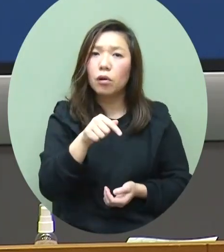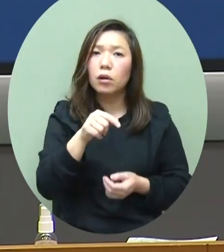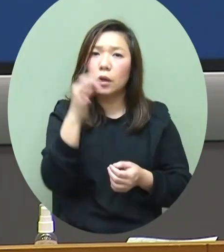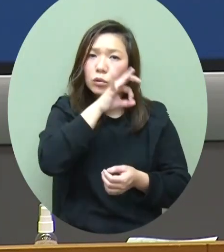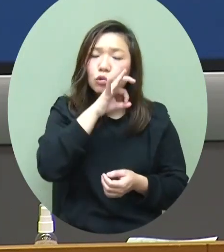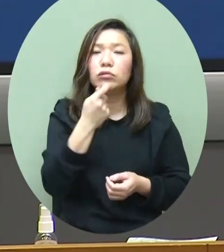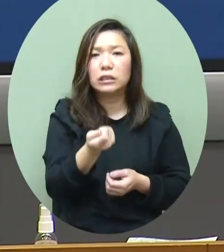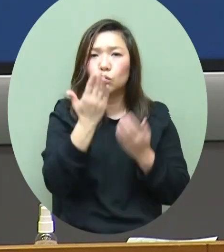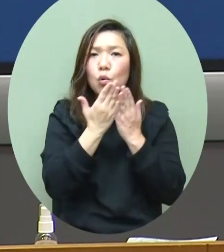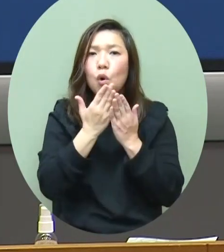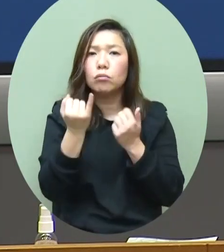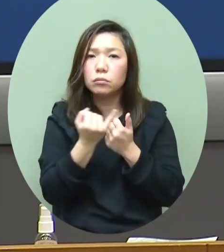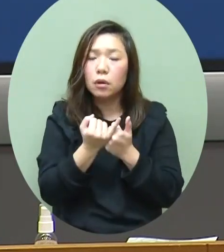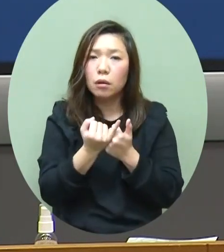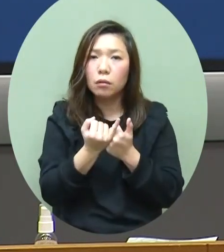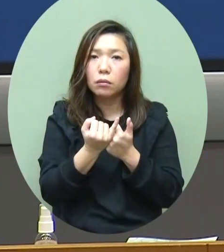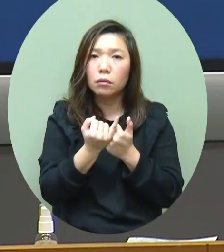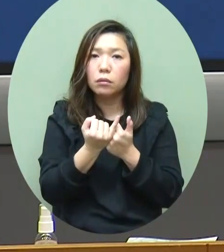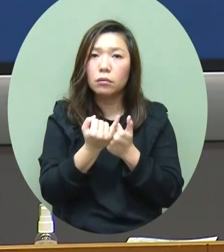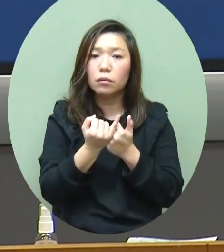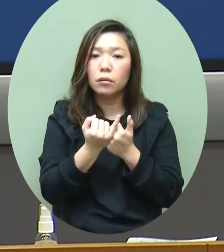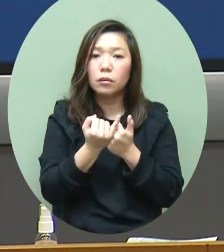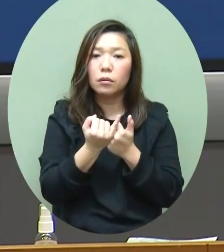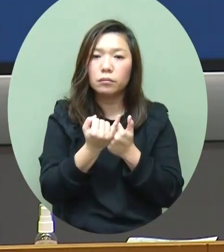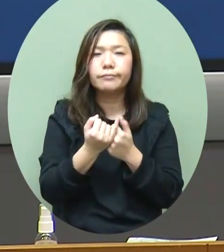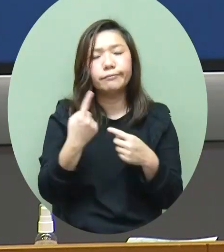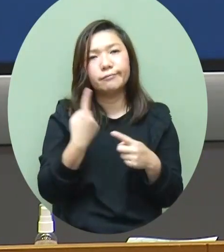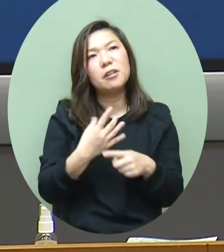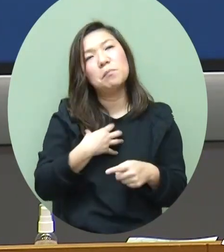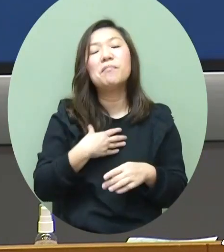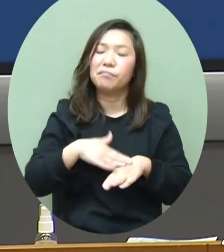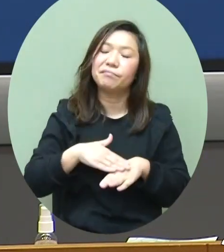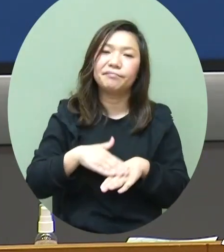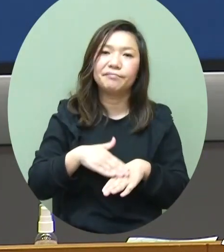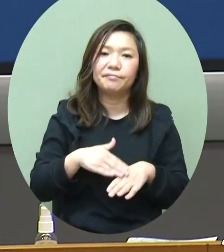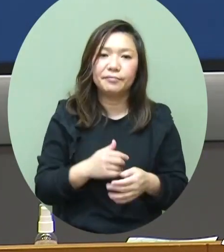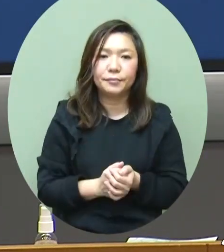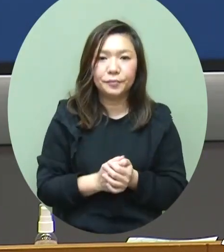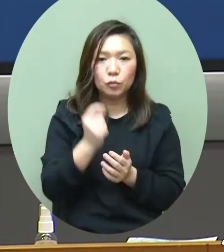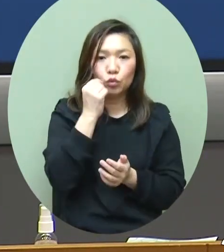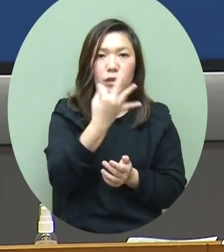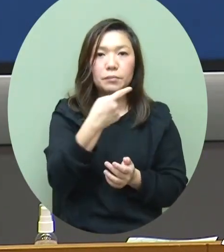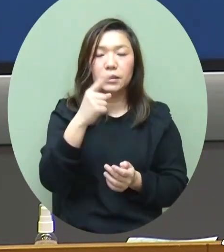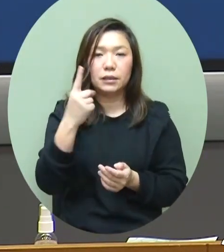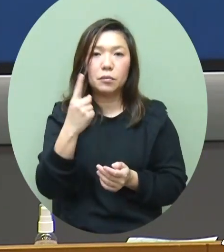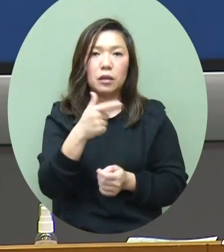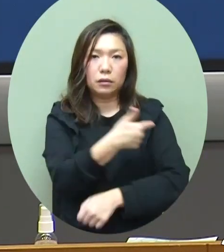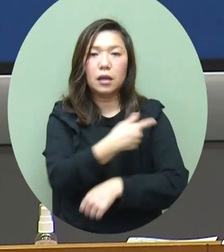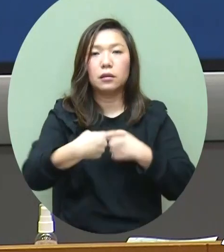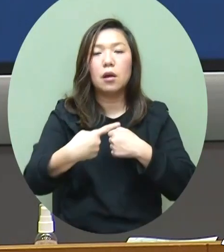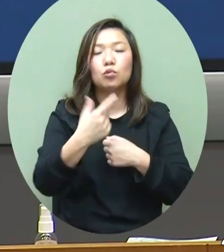園和小學生 是不是很理想的，3到11歲打了第一針